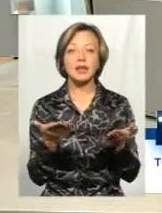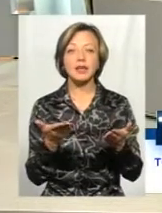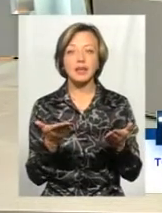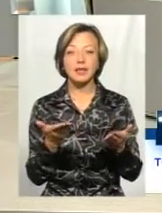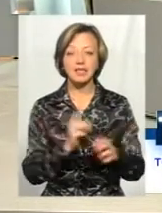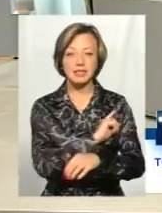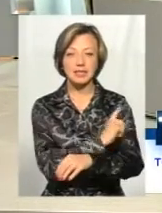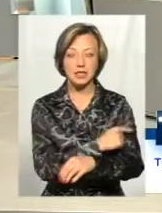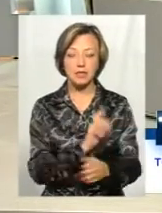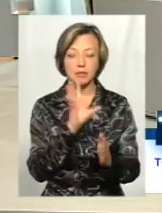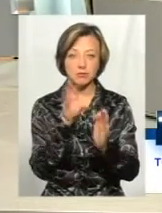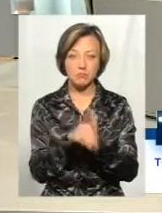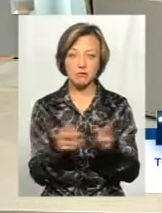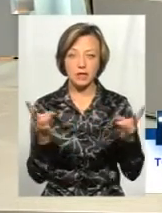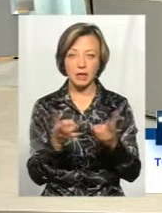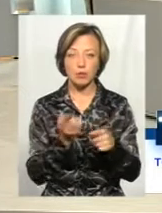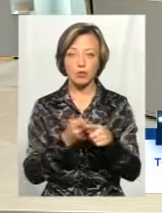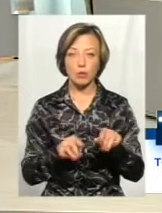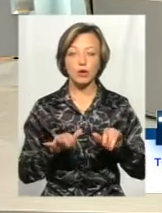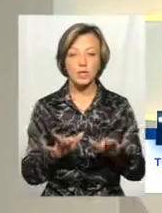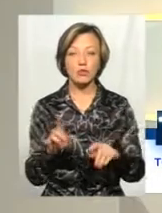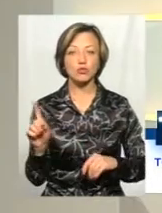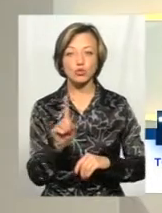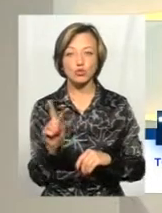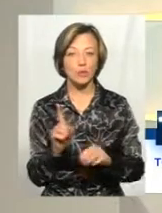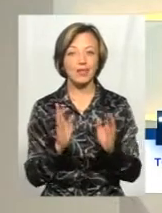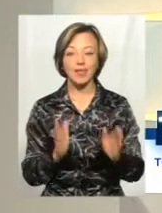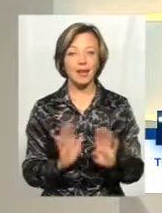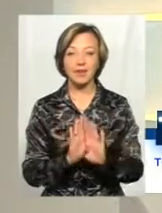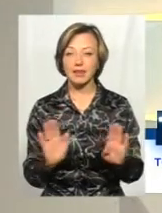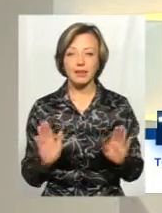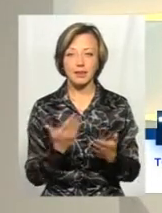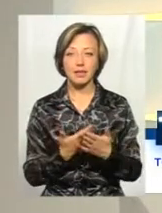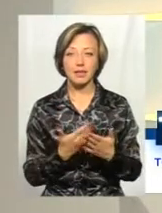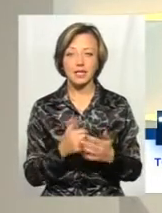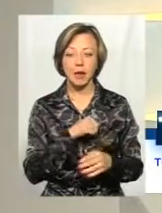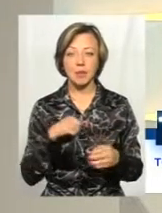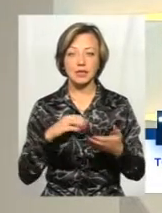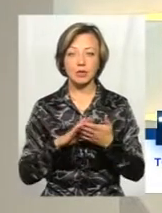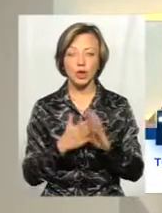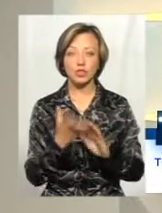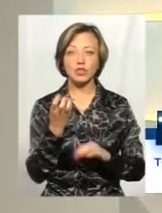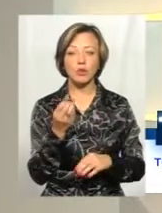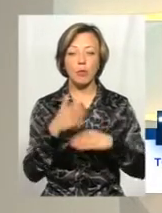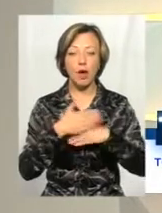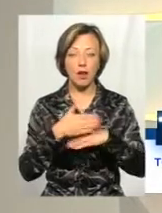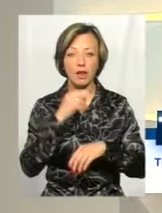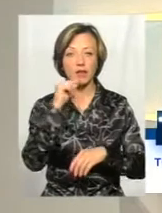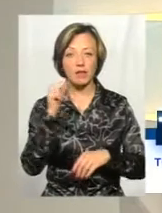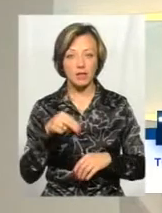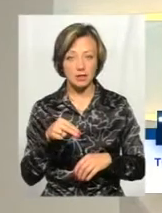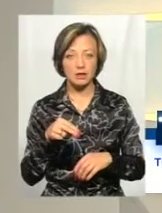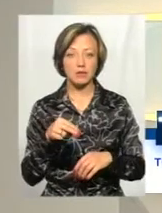ще мають бути задіяні до цього процесу, аби не тільки сама ситуація, а ще й покарання